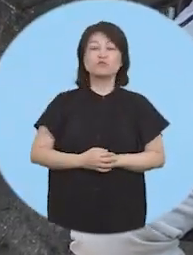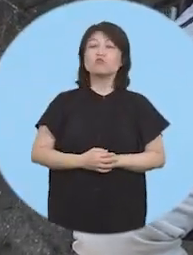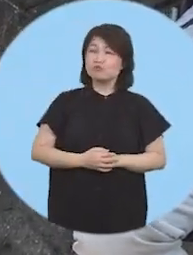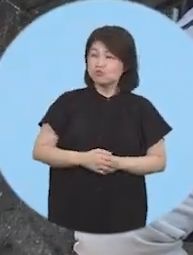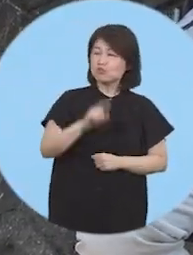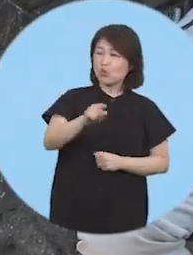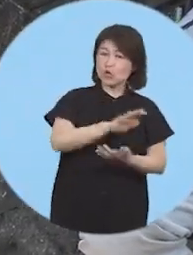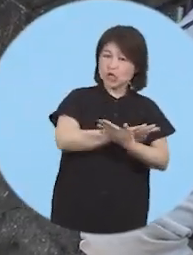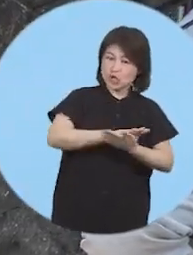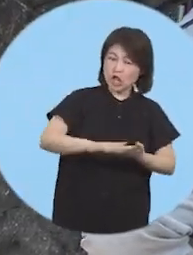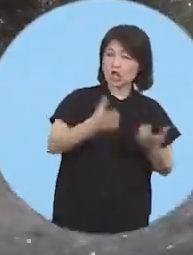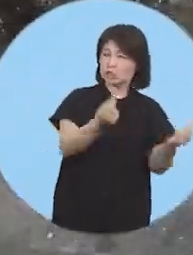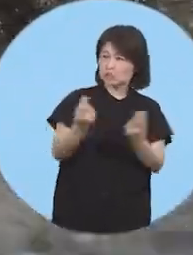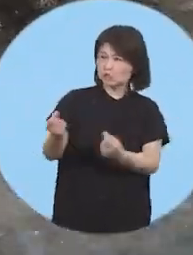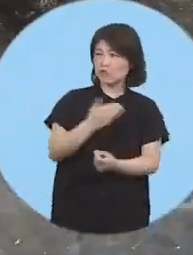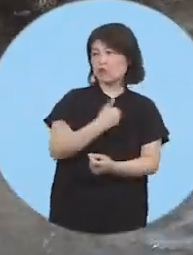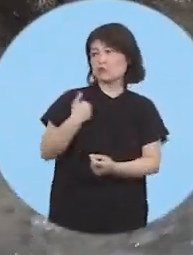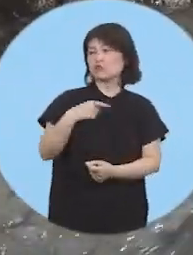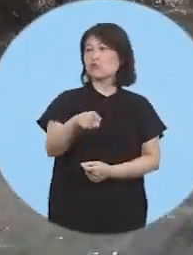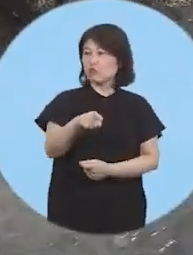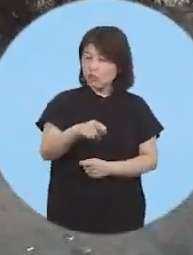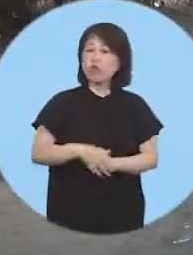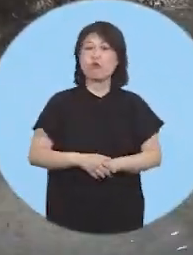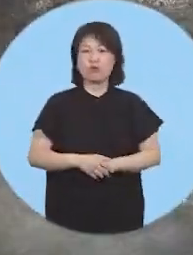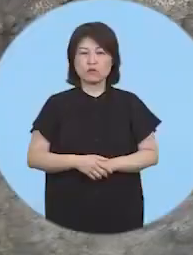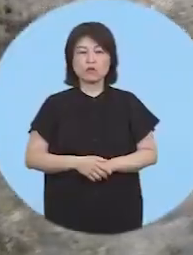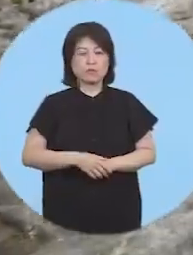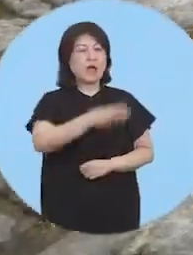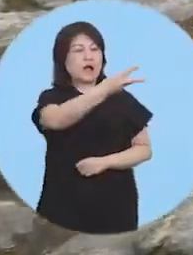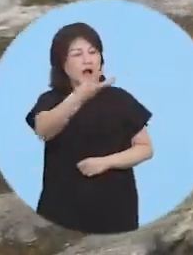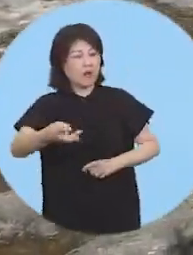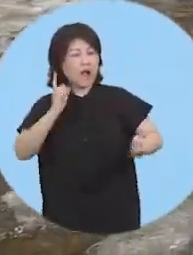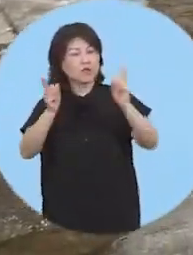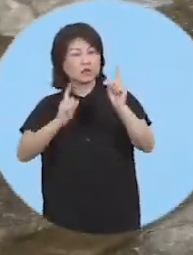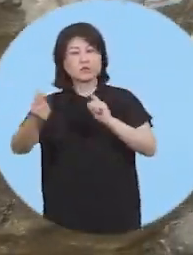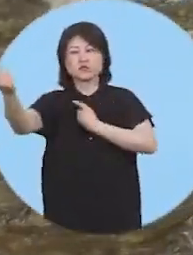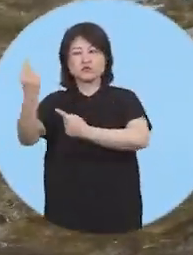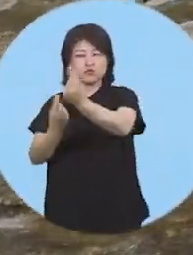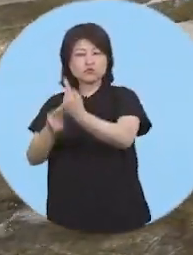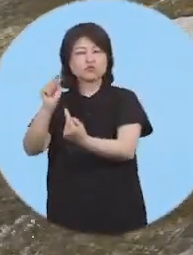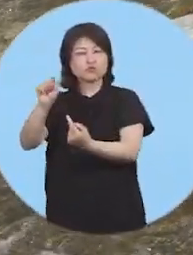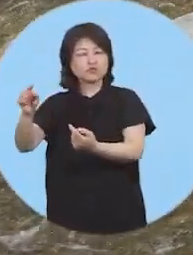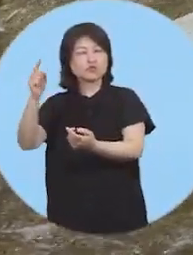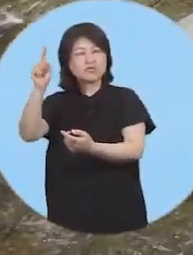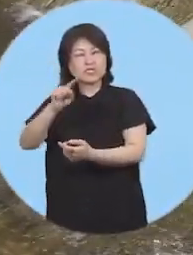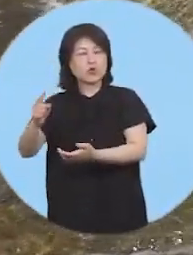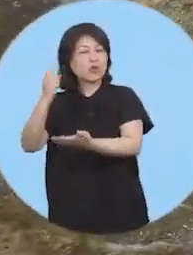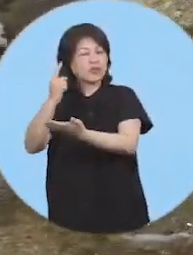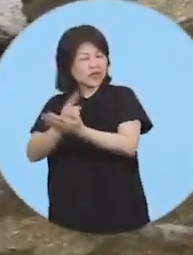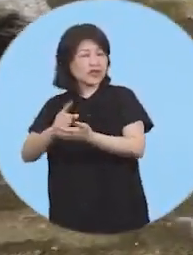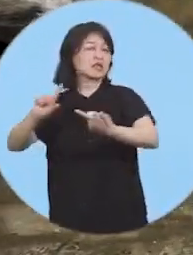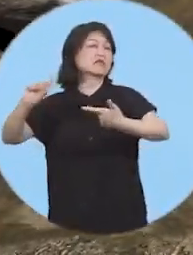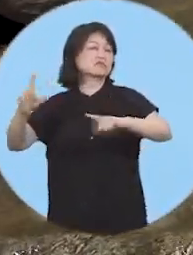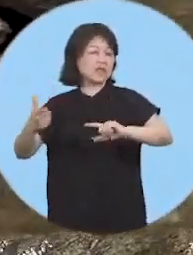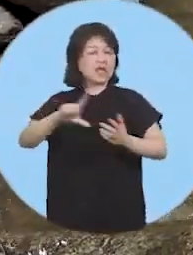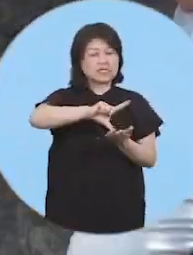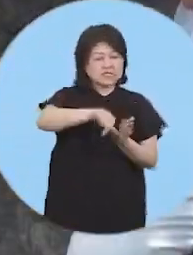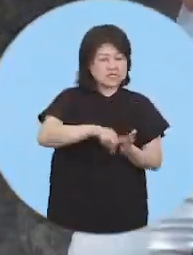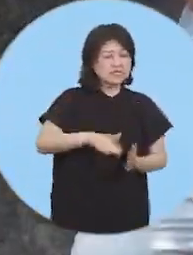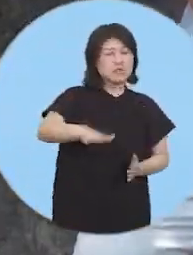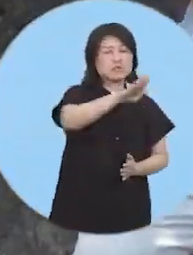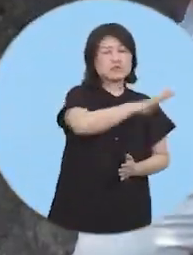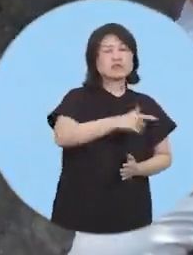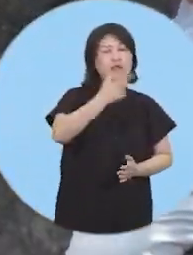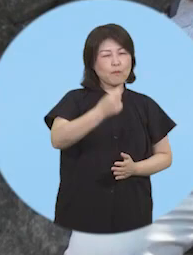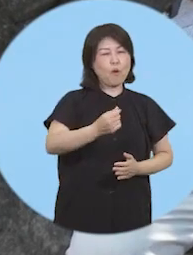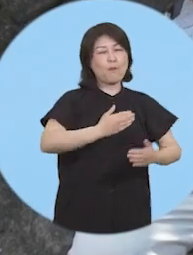るとこはなかなかないなと思ってからさ、 でまあ、その川遊びに来られる方だけじゃなくて、こう地域の人たちもこう満足できるような地域おこし